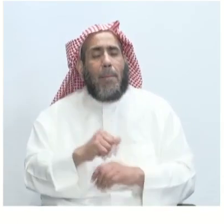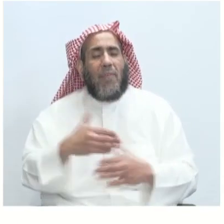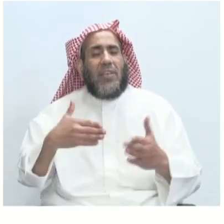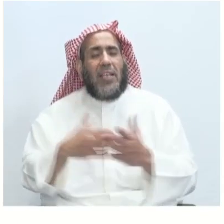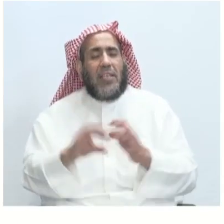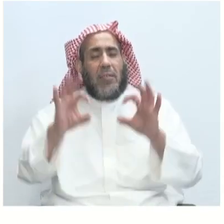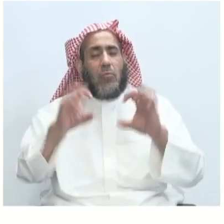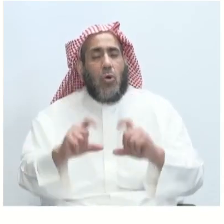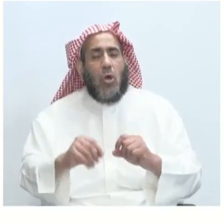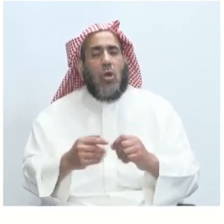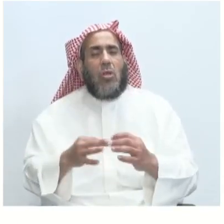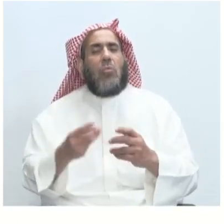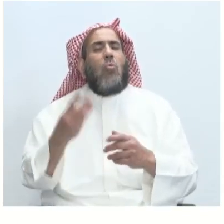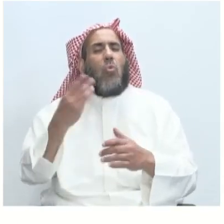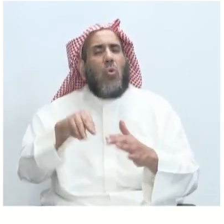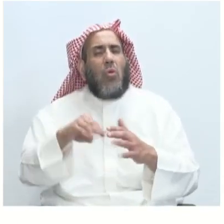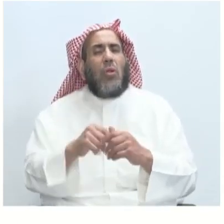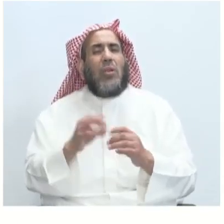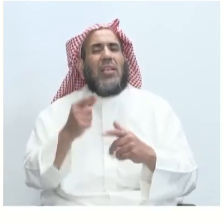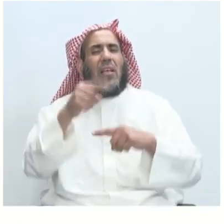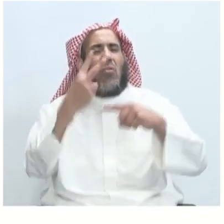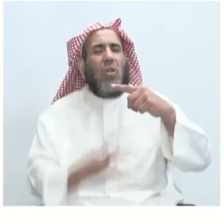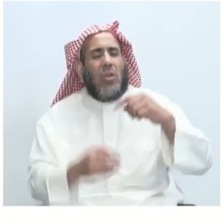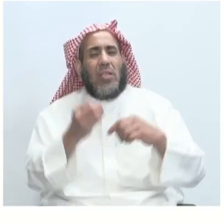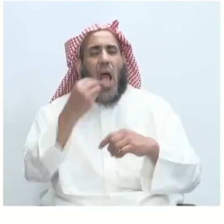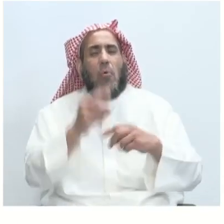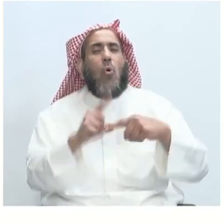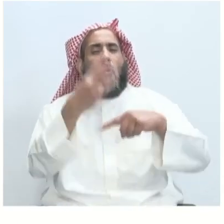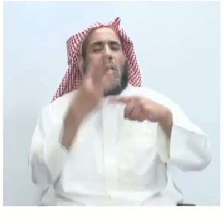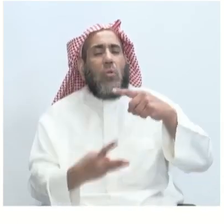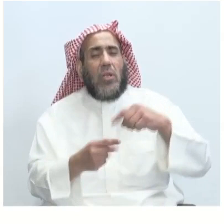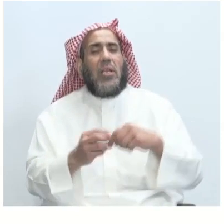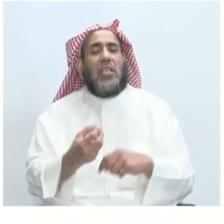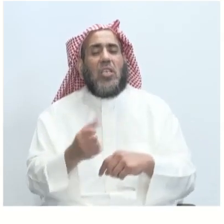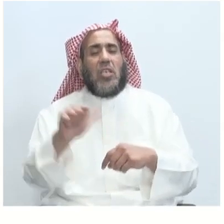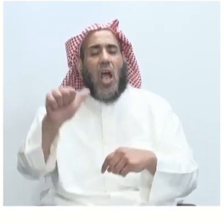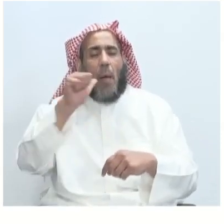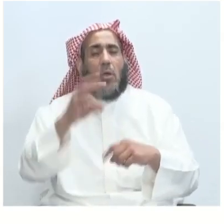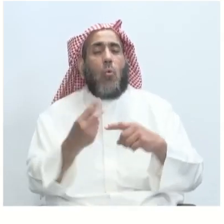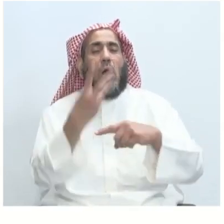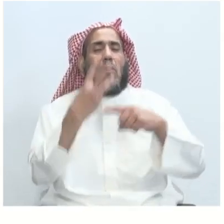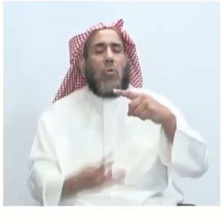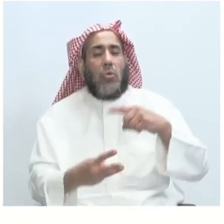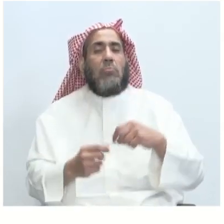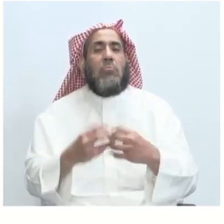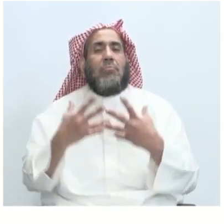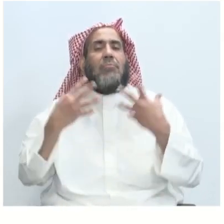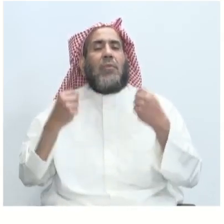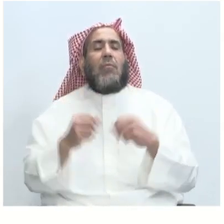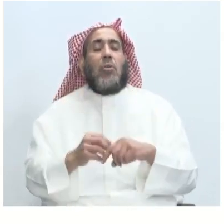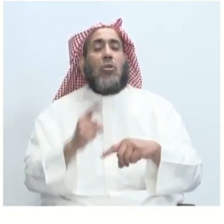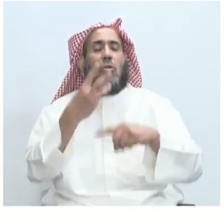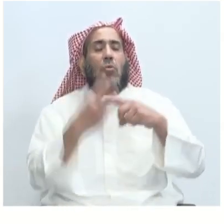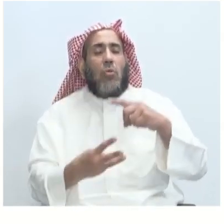نهايته فثلث لطعامه وثلث لشرابه وثلث نفسه اذا ثلث